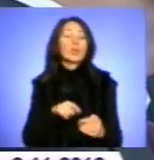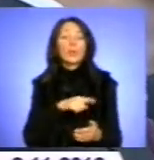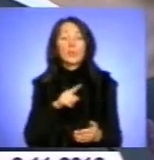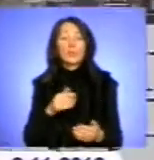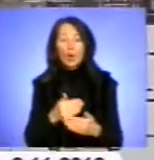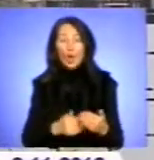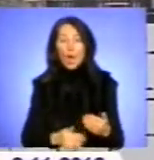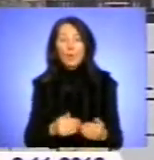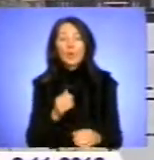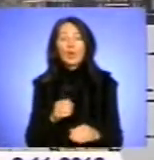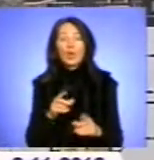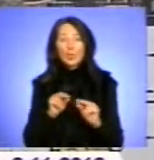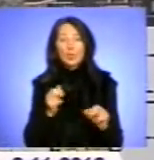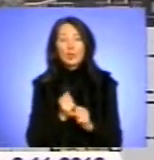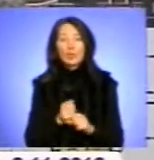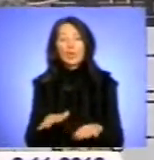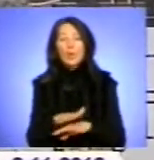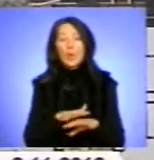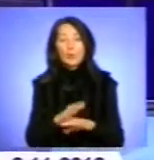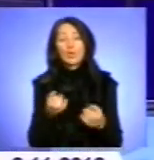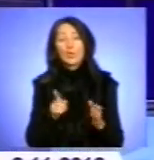більш масовими і доступними.